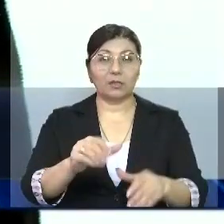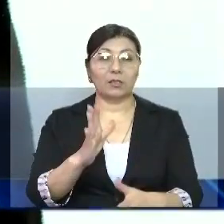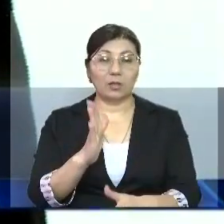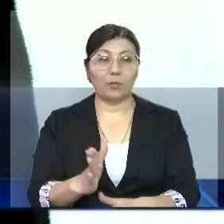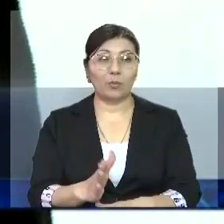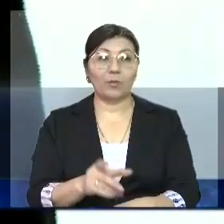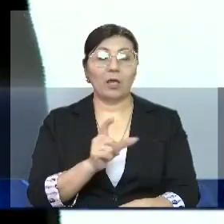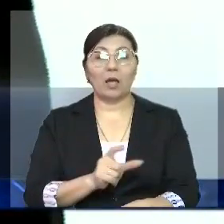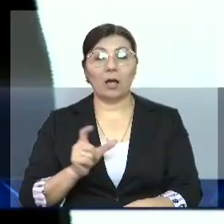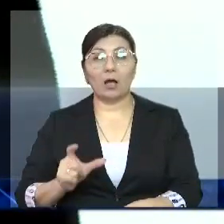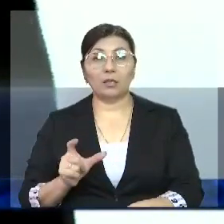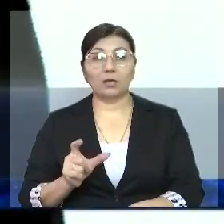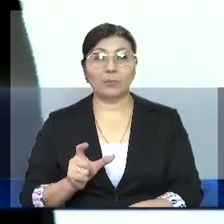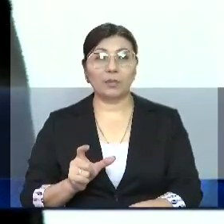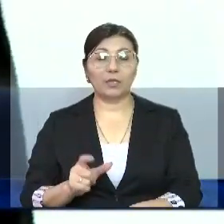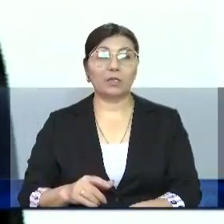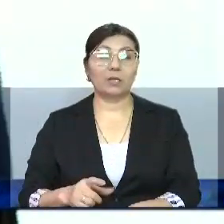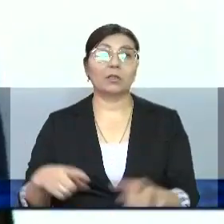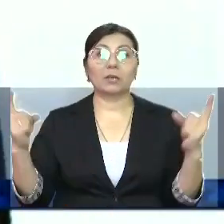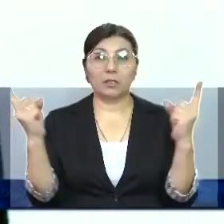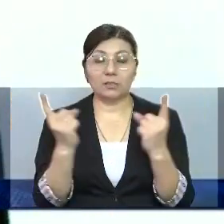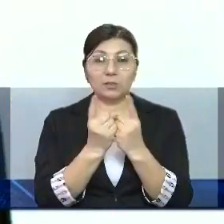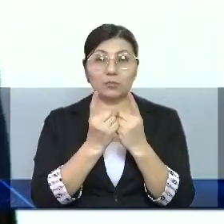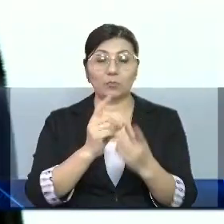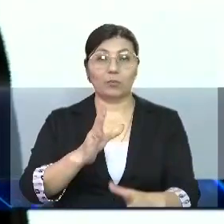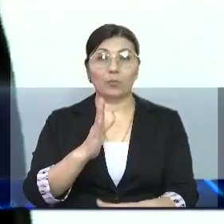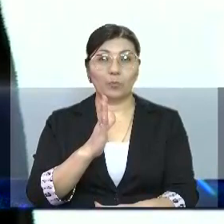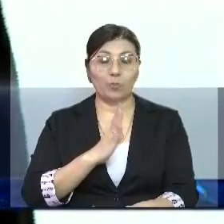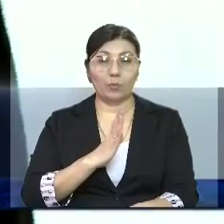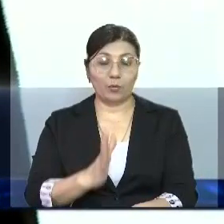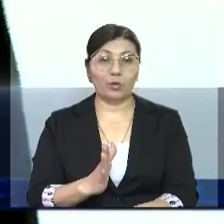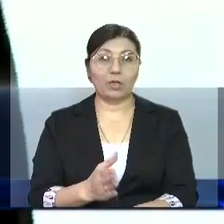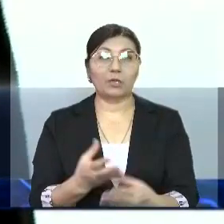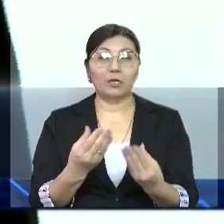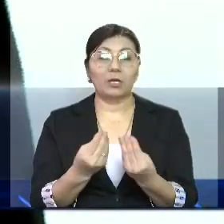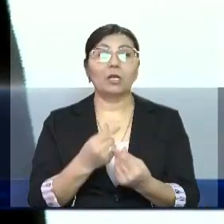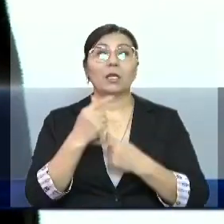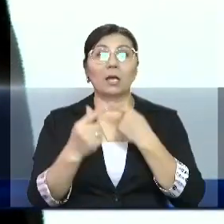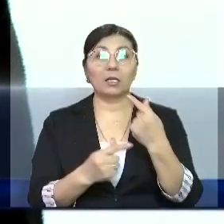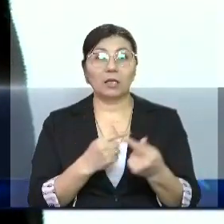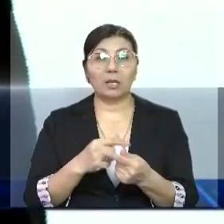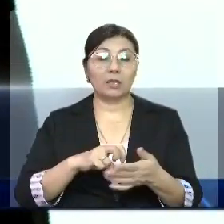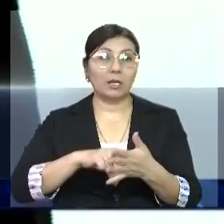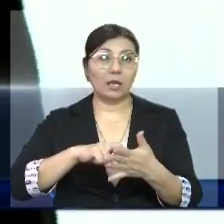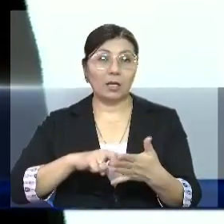кейін халықпен кездесу өткізіледі. Халықпен кездесу өткізіліп, сол жерде